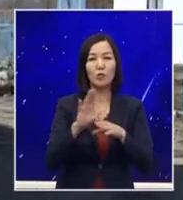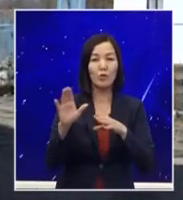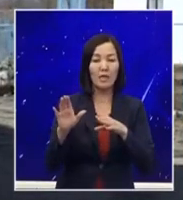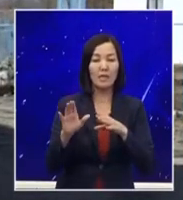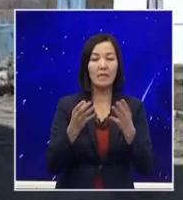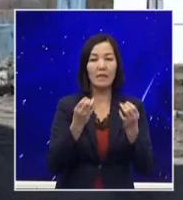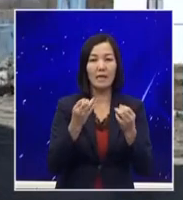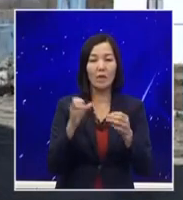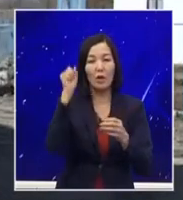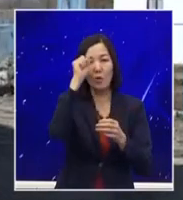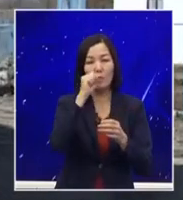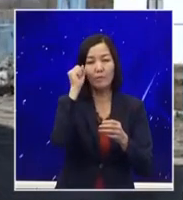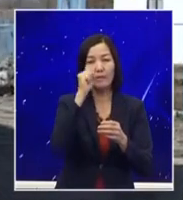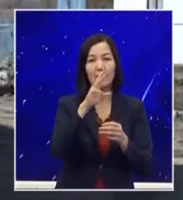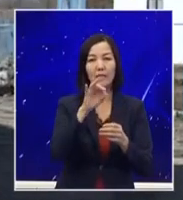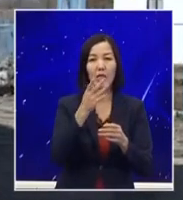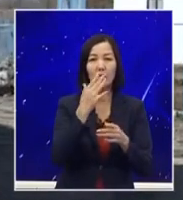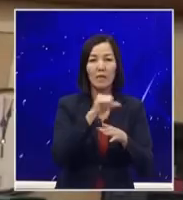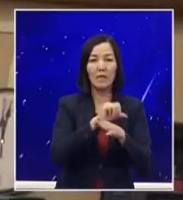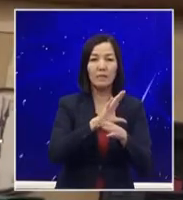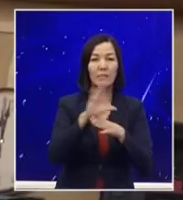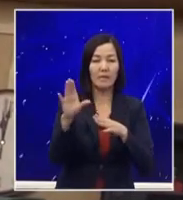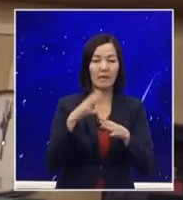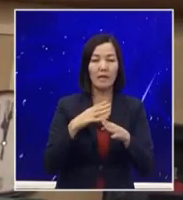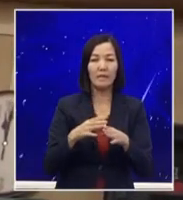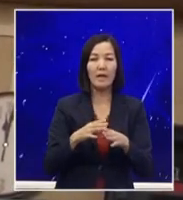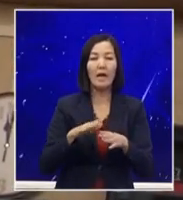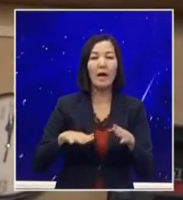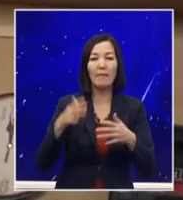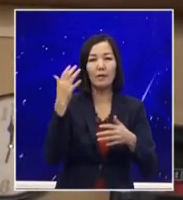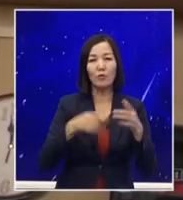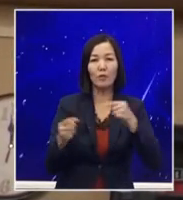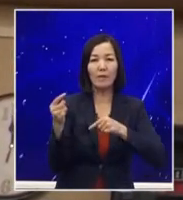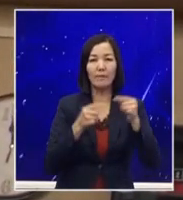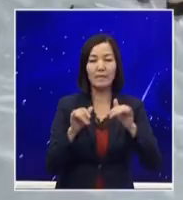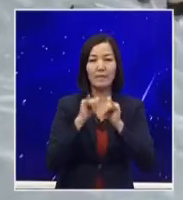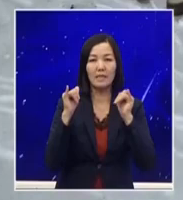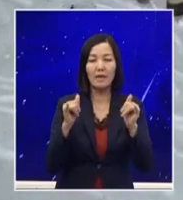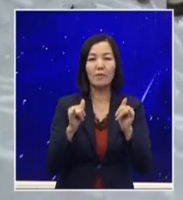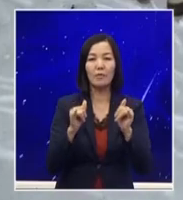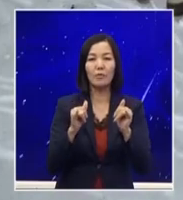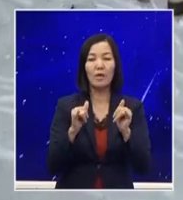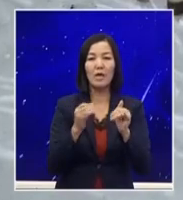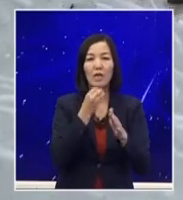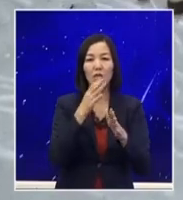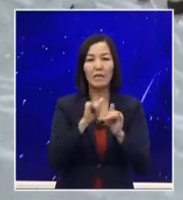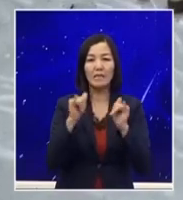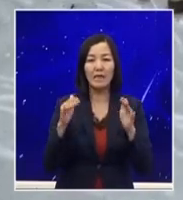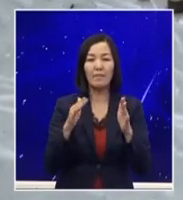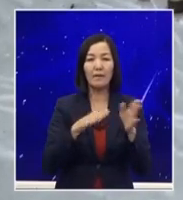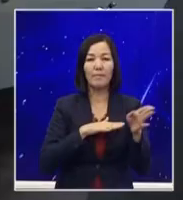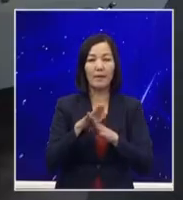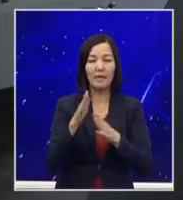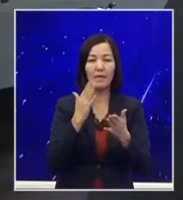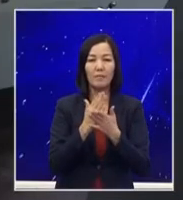Мұнан бөлек Өзбекстан және Тәжікстанға экспортталады. Аймақта орта және шағын кәсіпкерлікті дамыту ісі де ілгері. Мемлекеттік бағдарламаны